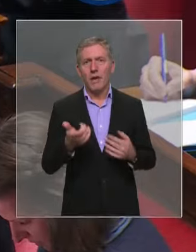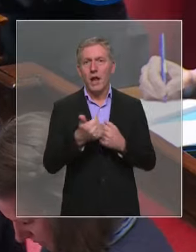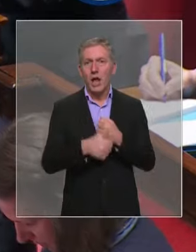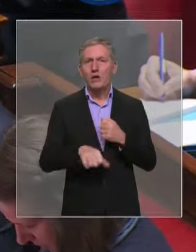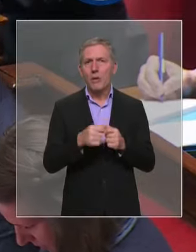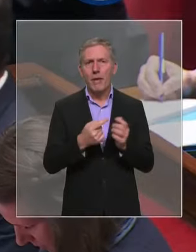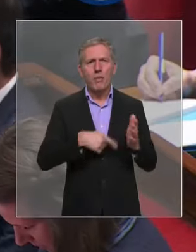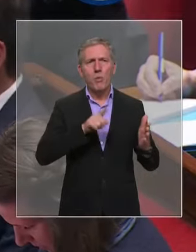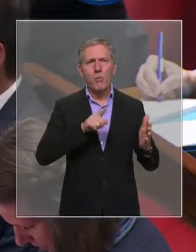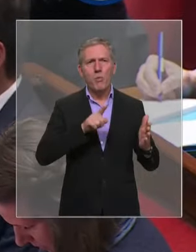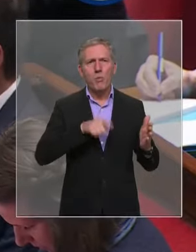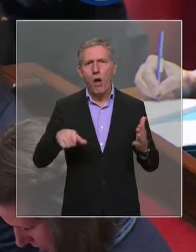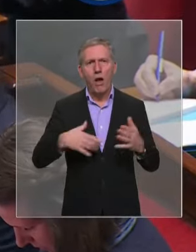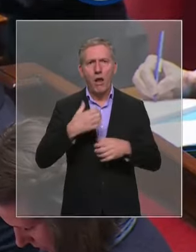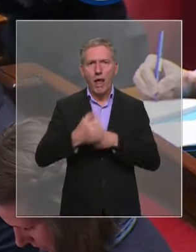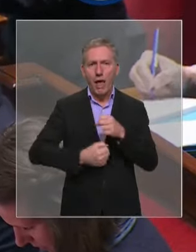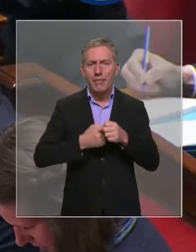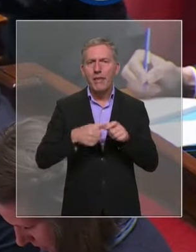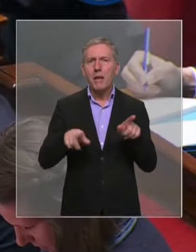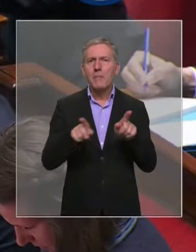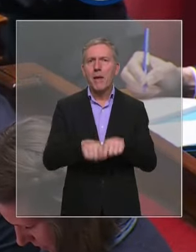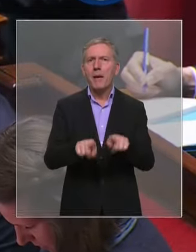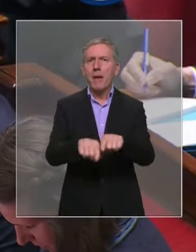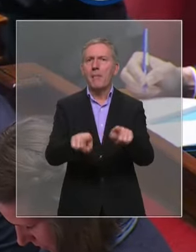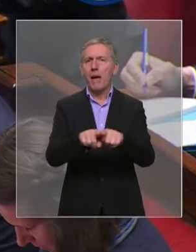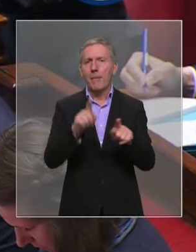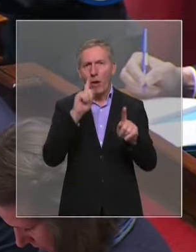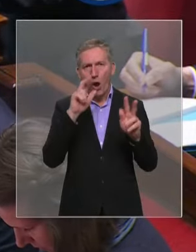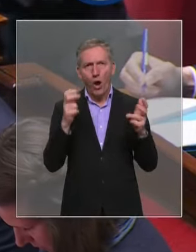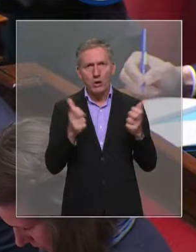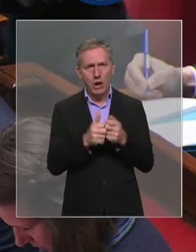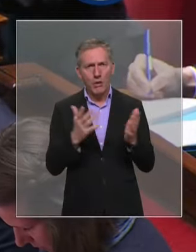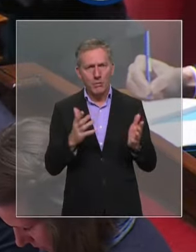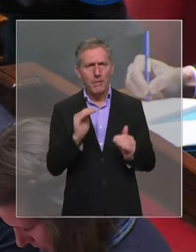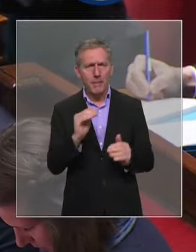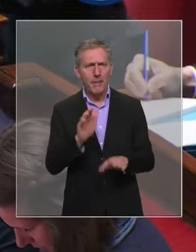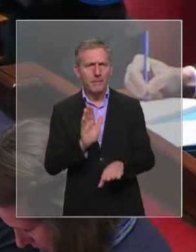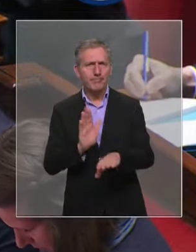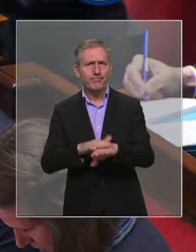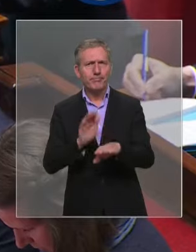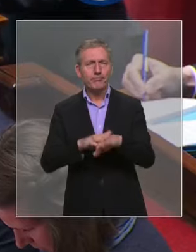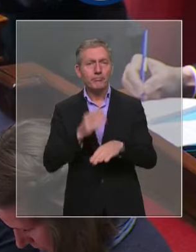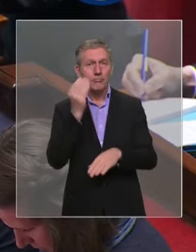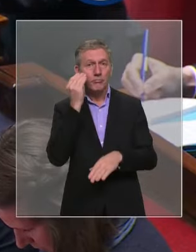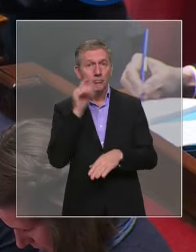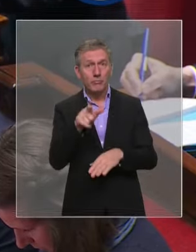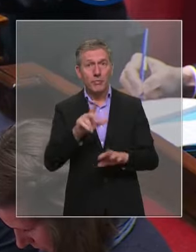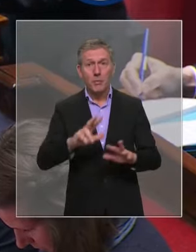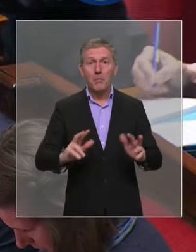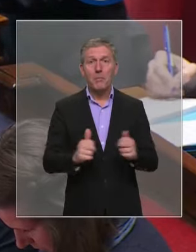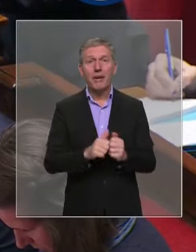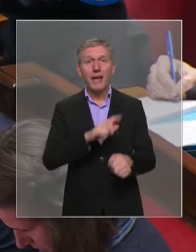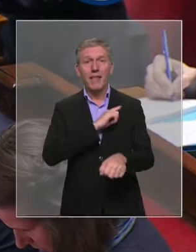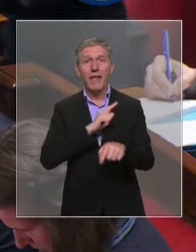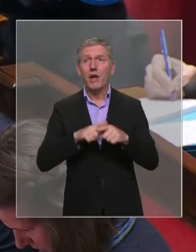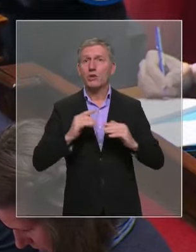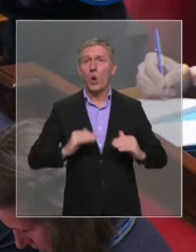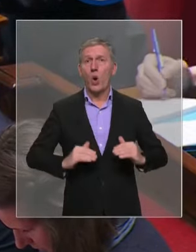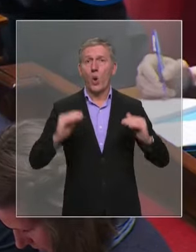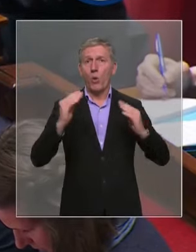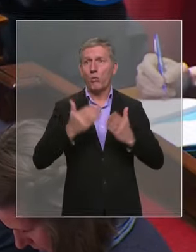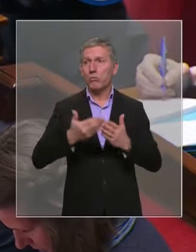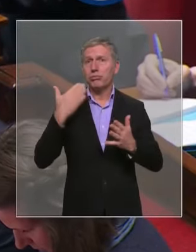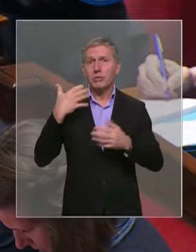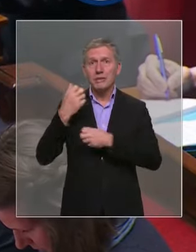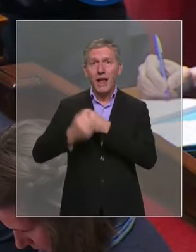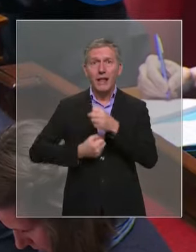les mois et les années se suivent, se ressemblent. J'aimerais vous rappeler que si les prix de l'énergie sont plus élevés qu'ils ne l'ont été depuis des